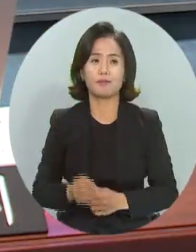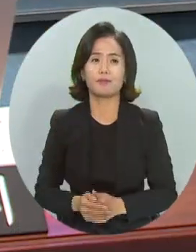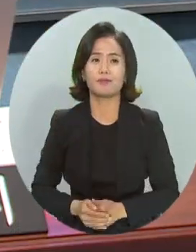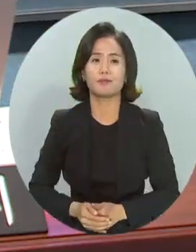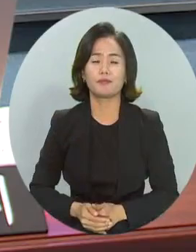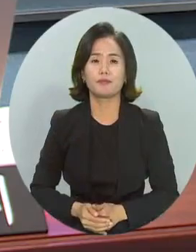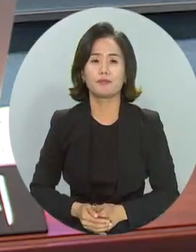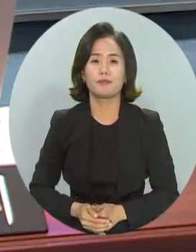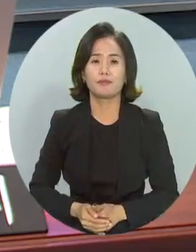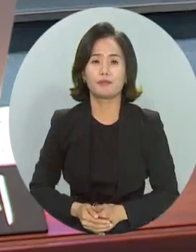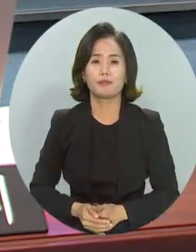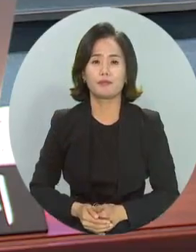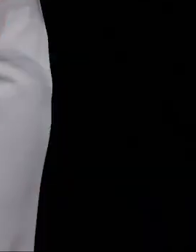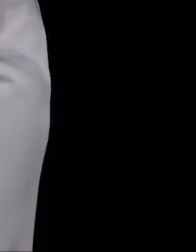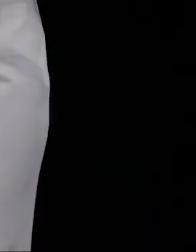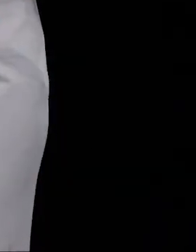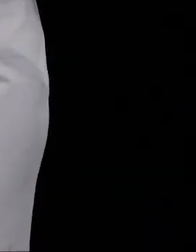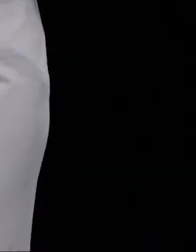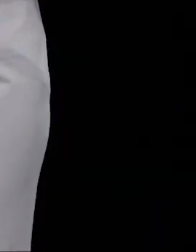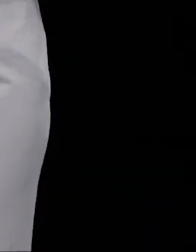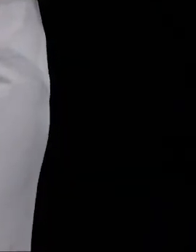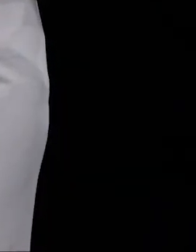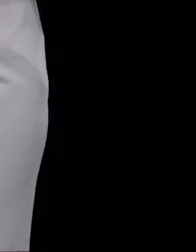MBC 뉴스 김영창입니다.